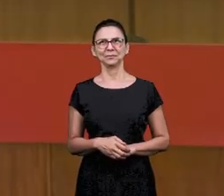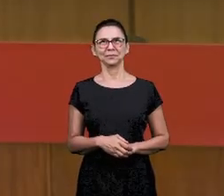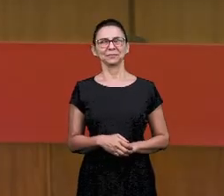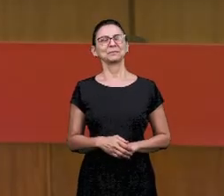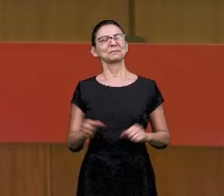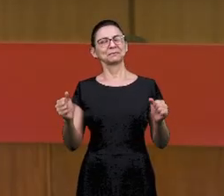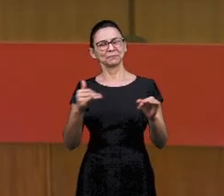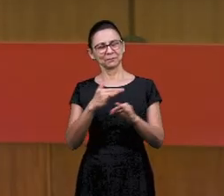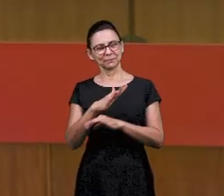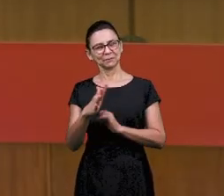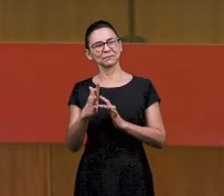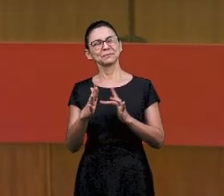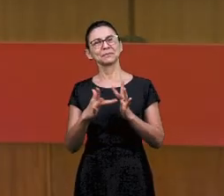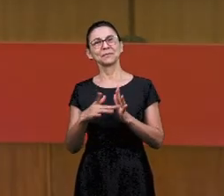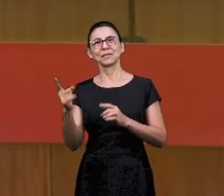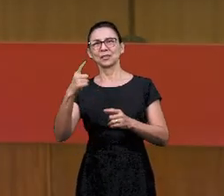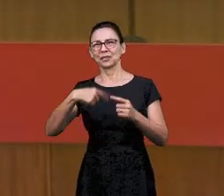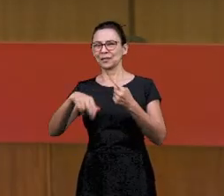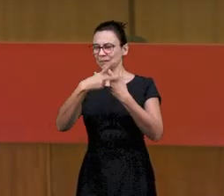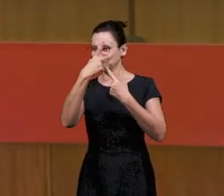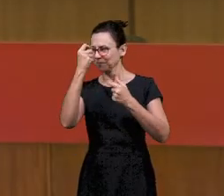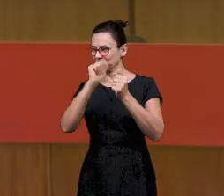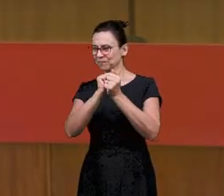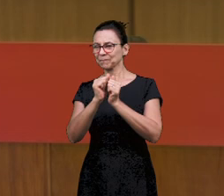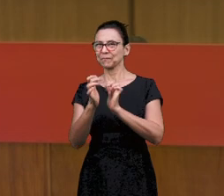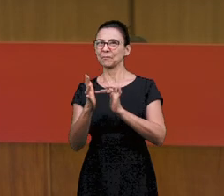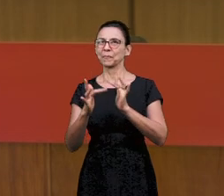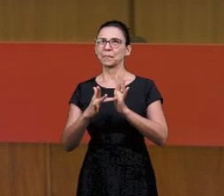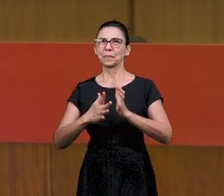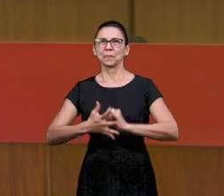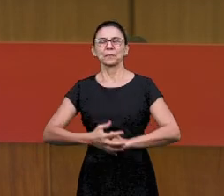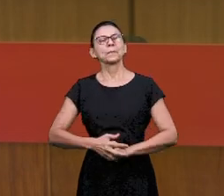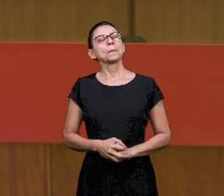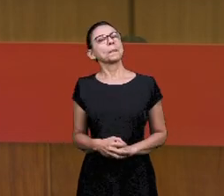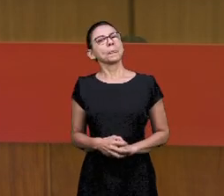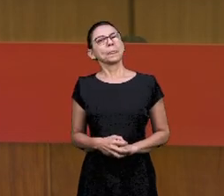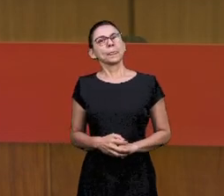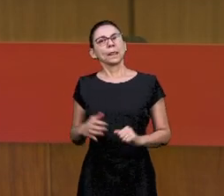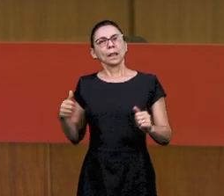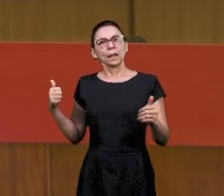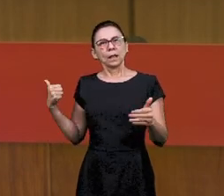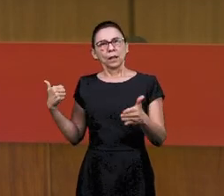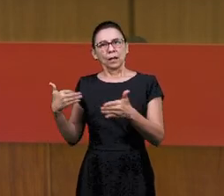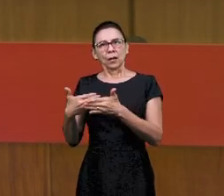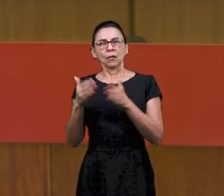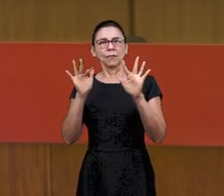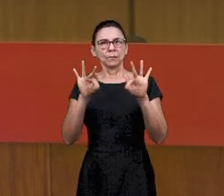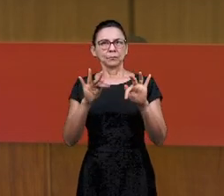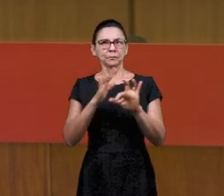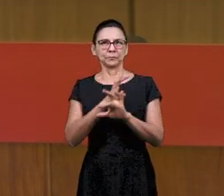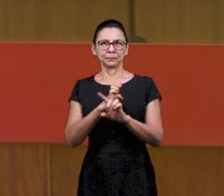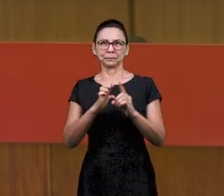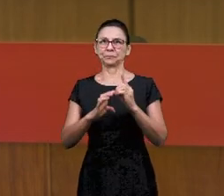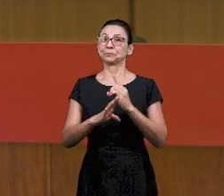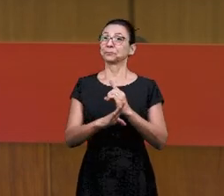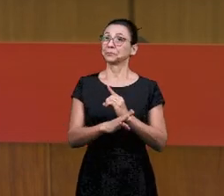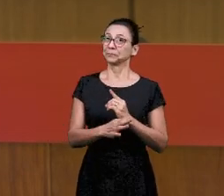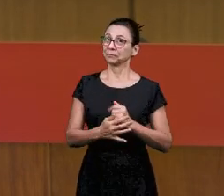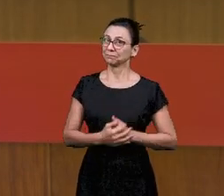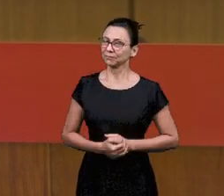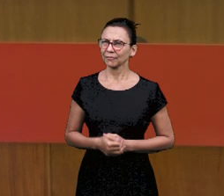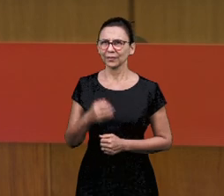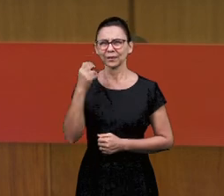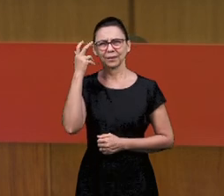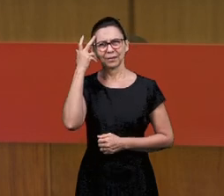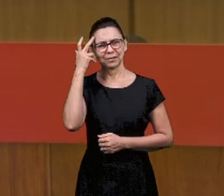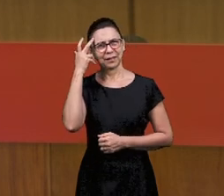Gloire à Jésus. Nous sommes vainqueurs avec Jésus. Nous sommes en train d'arriver à la fin de cette école biblique dominicale.